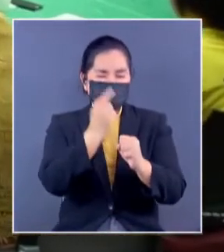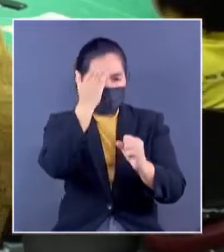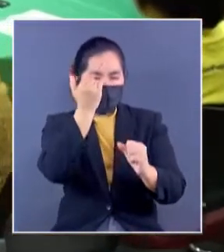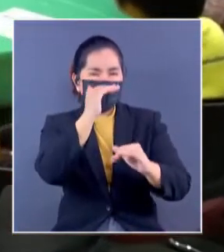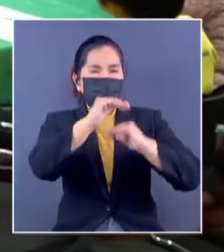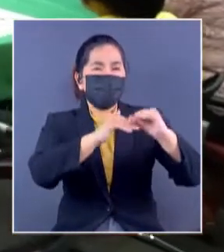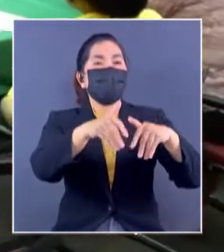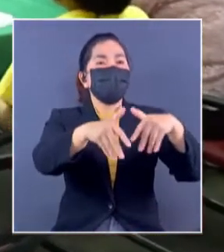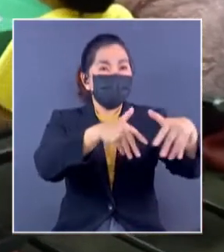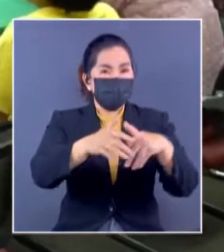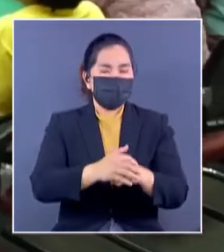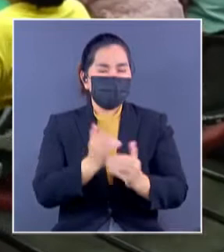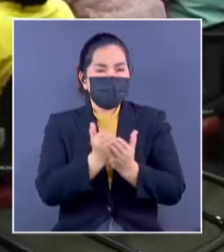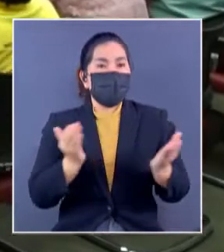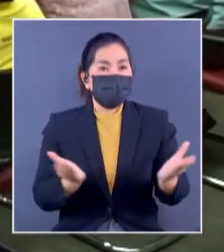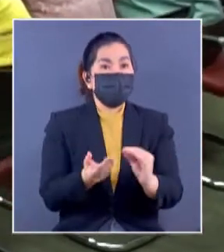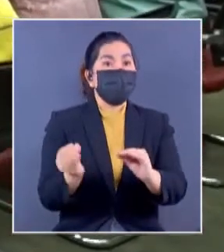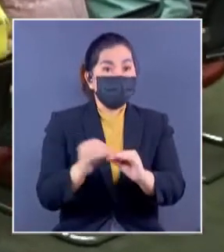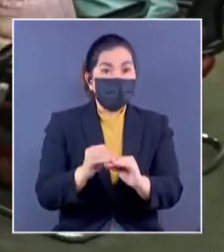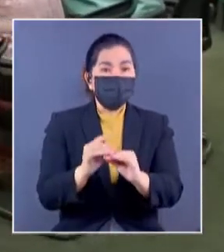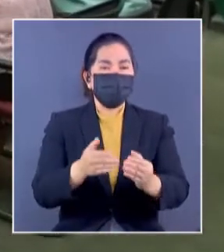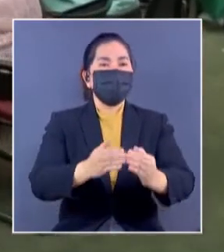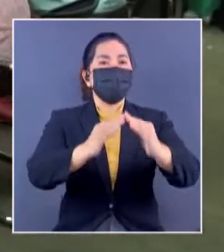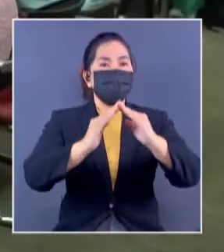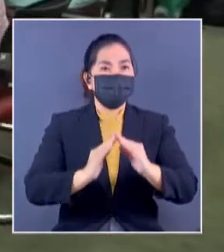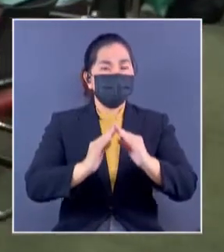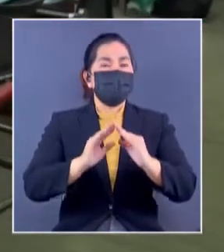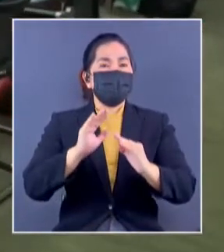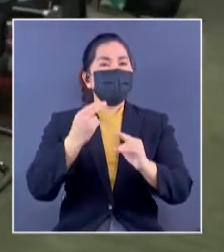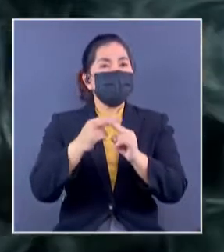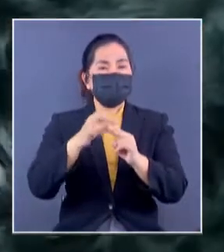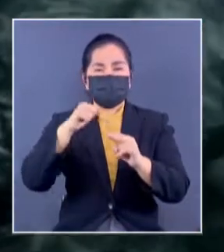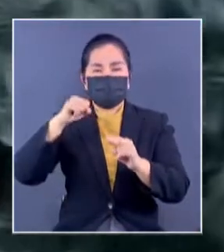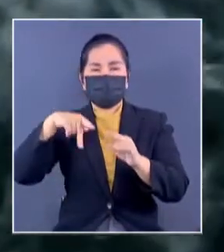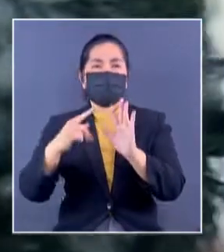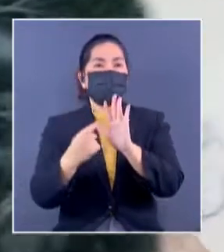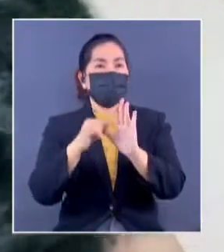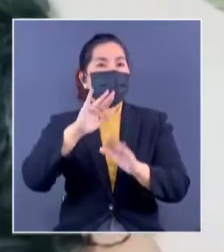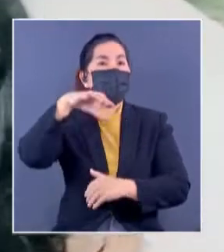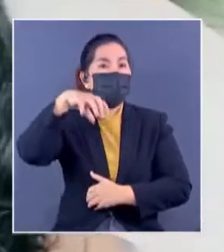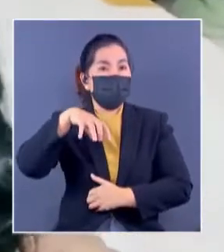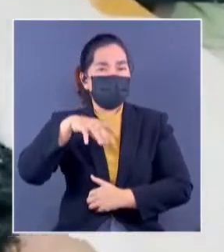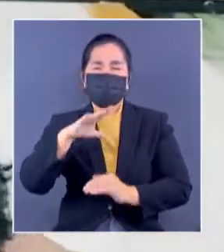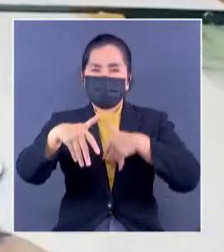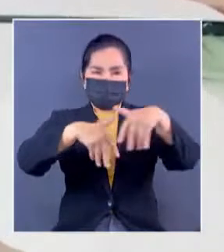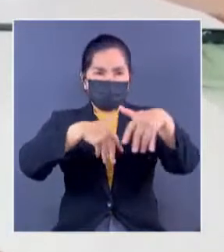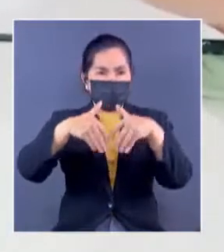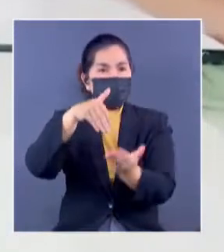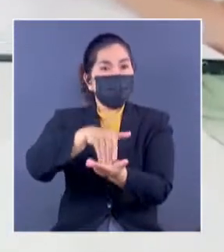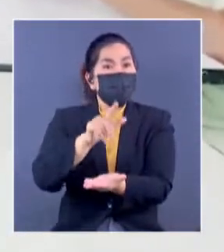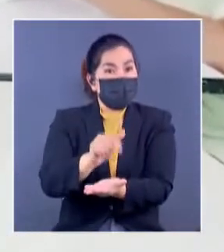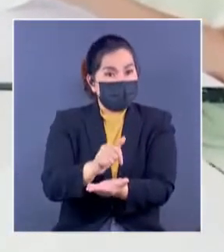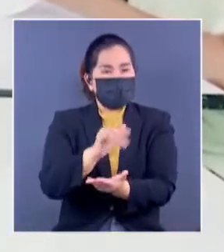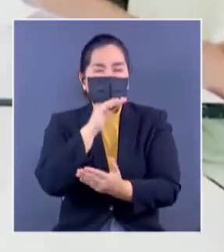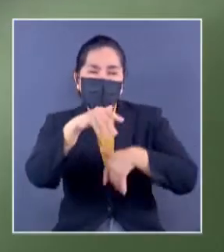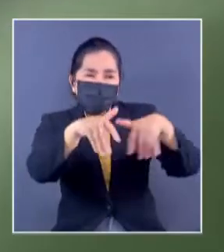ายังไปสนับสนุนให้มีการจัดตั้งสภาองค์กรชุมชนเพื่อที่จะให้เป็นพื้นที่กลางให้ชุมช